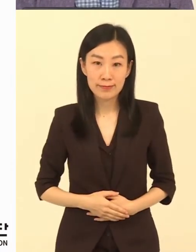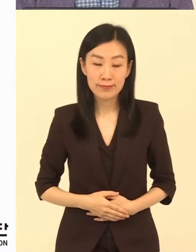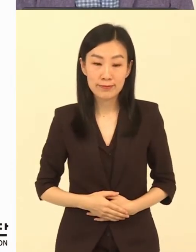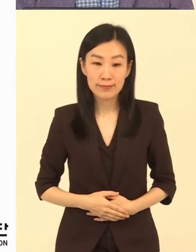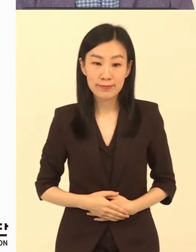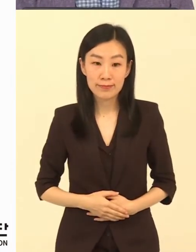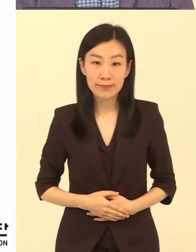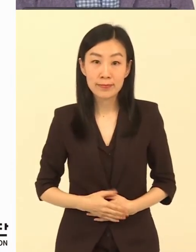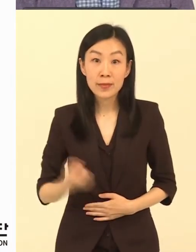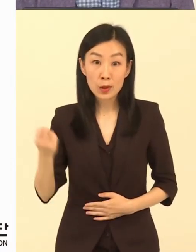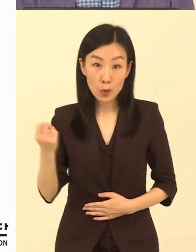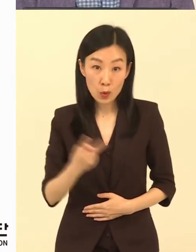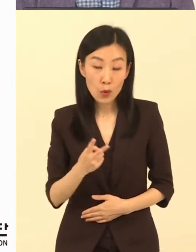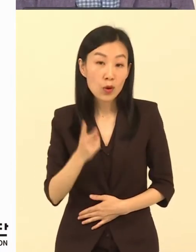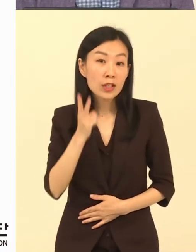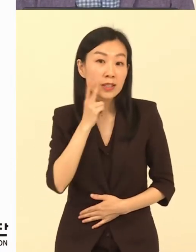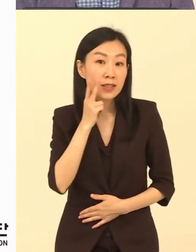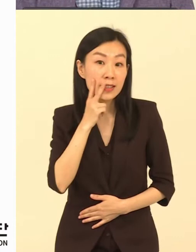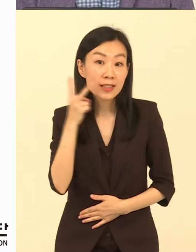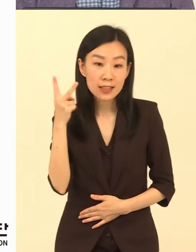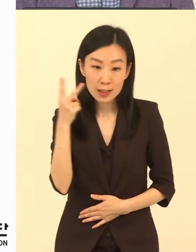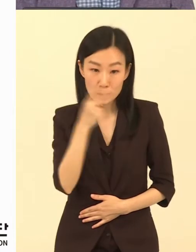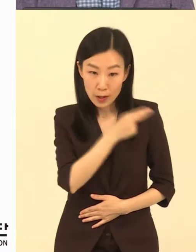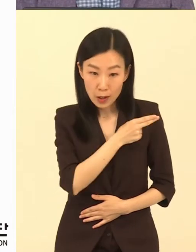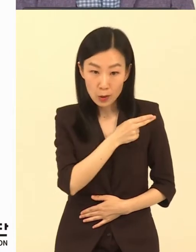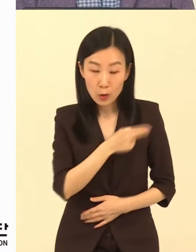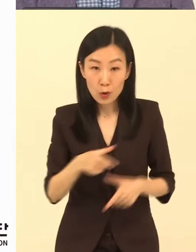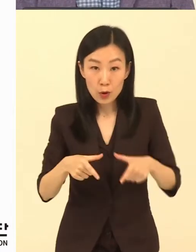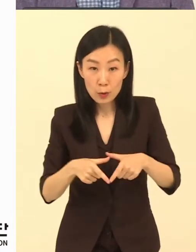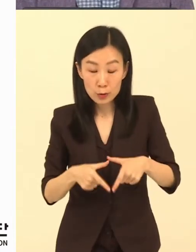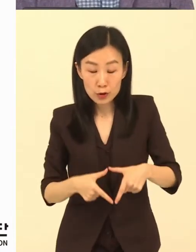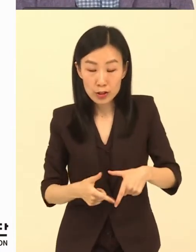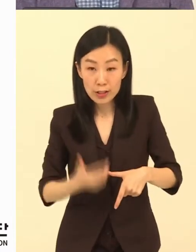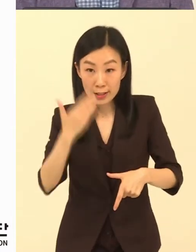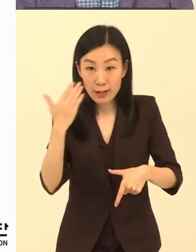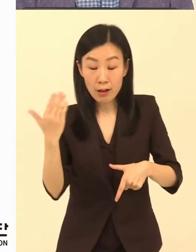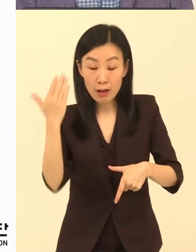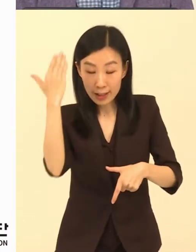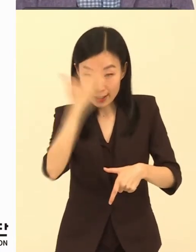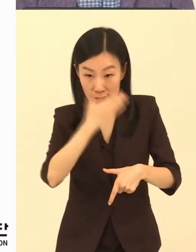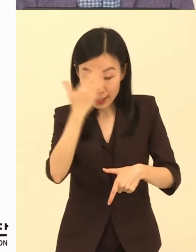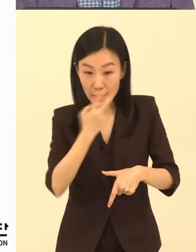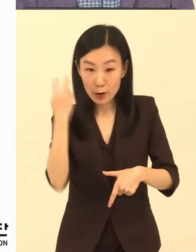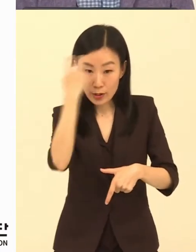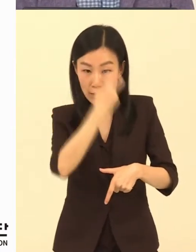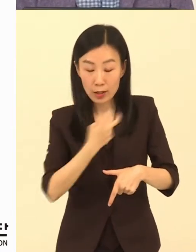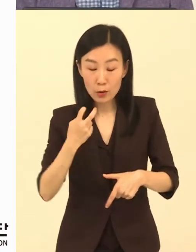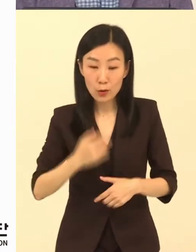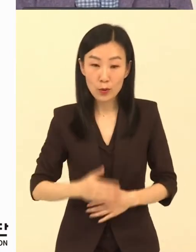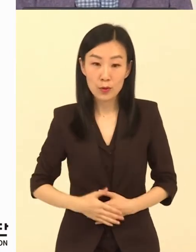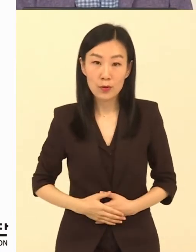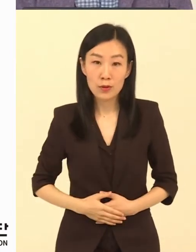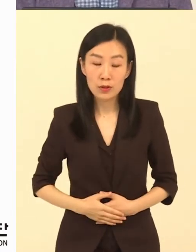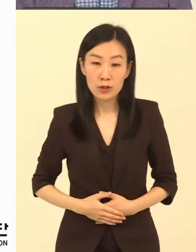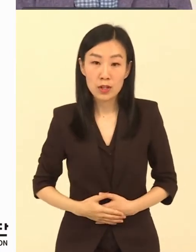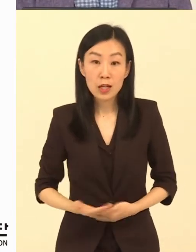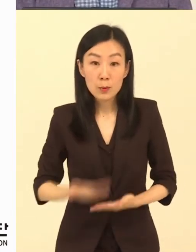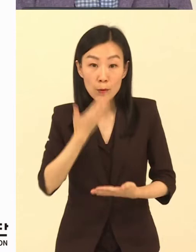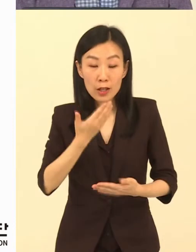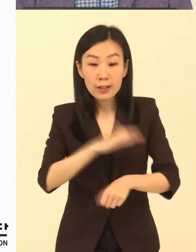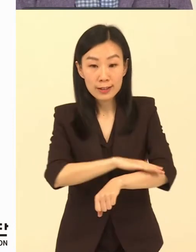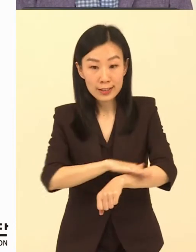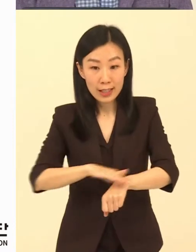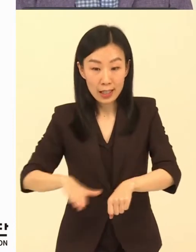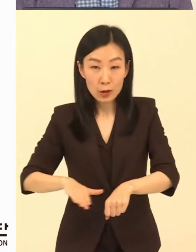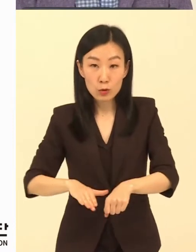그 이외에 금연, 외연부 위생관리, 균형 있는 식생활, 적절한 운동 등이 있을 수